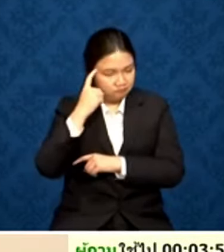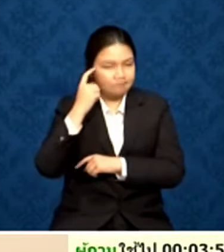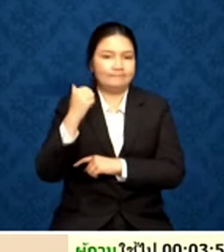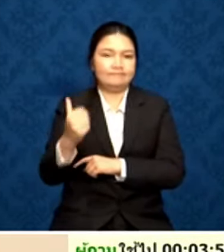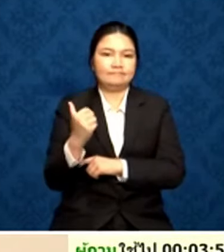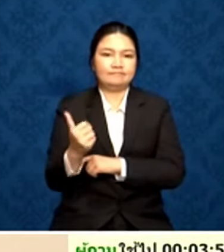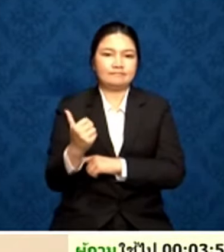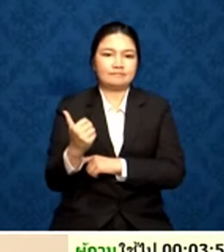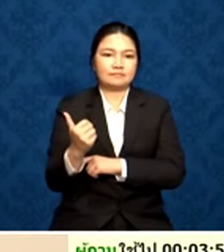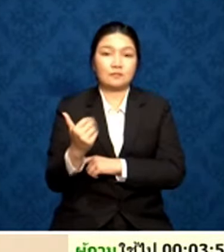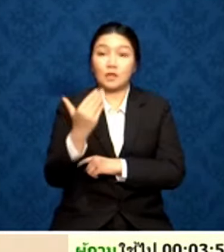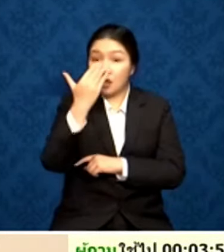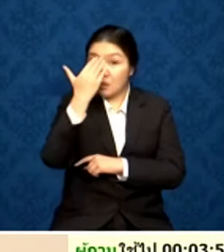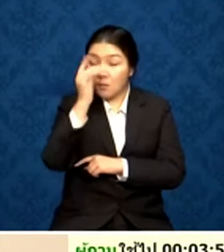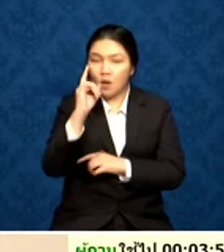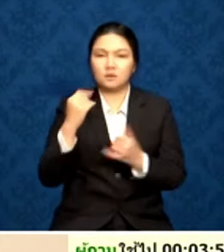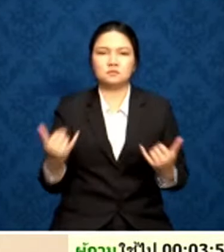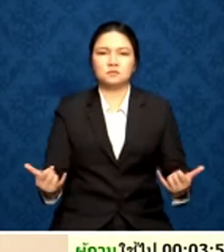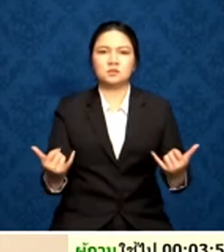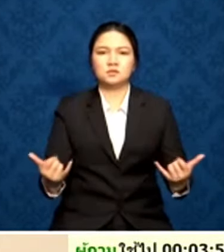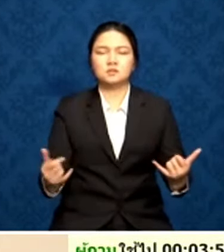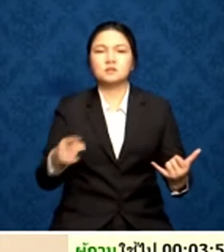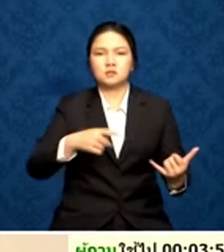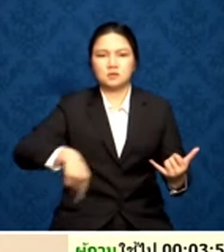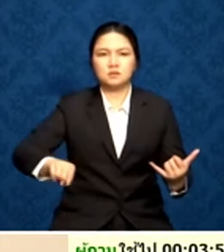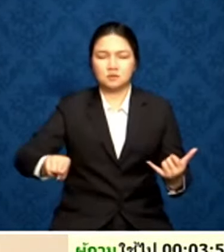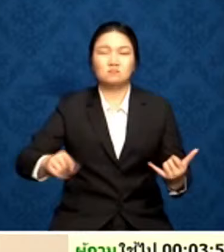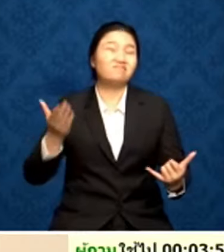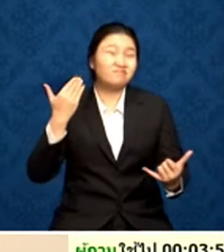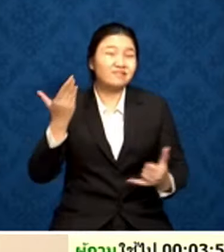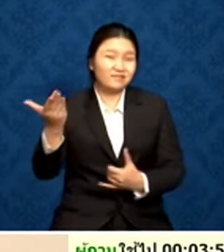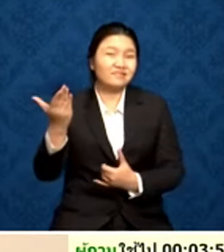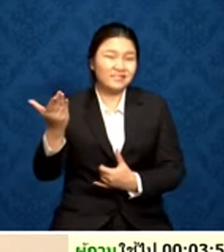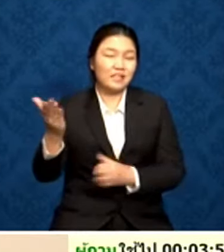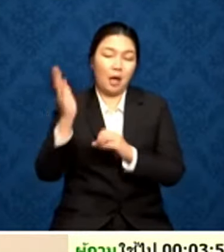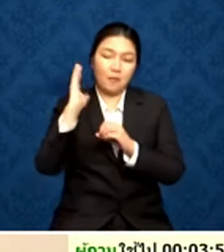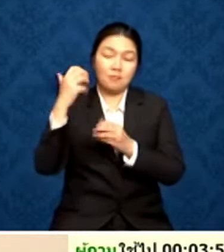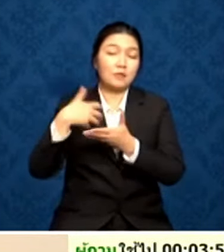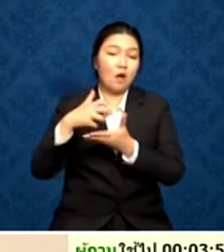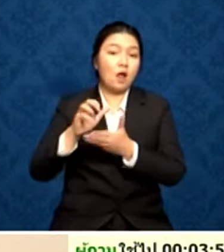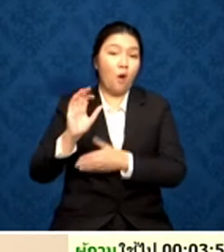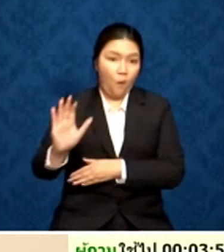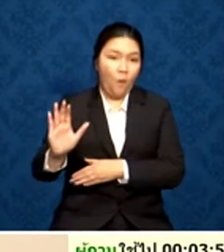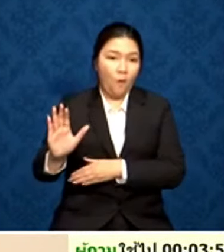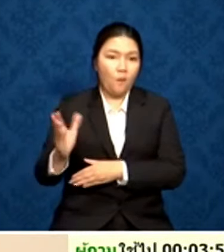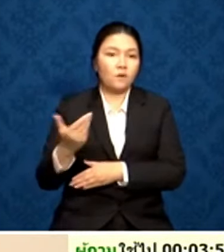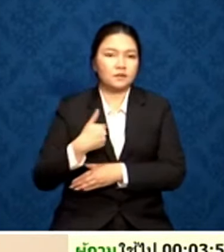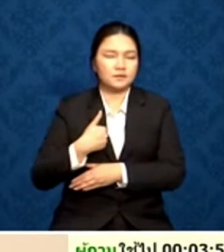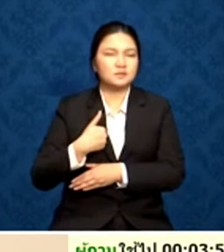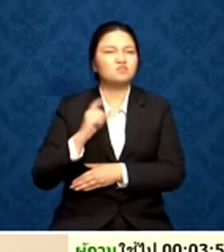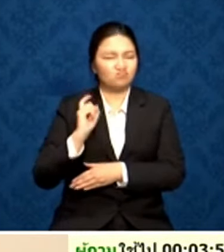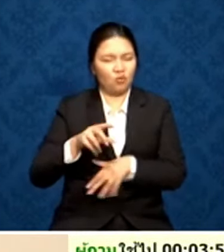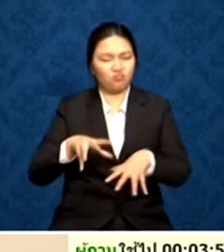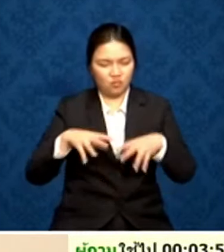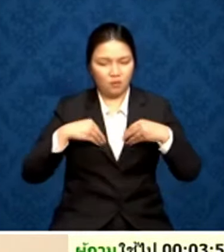นี้ในข้อมูลที่ท่านได้อภิปรายเมื่อสักครู่นี้ผมยอมรับว่